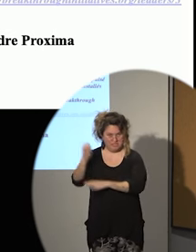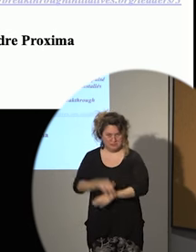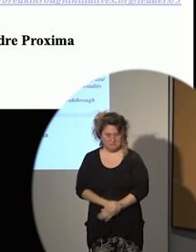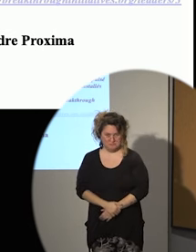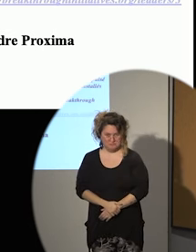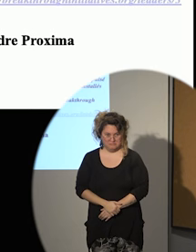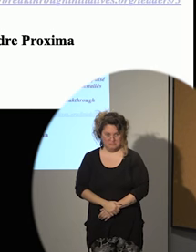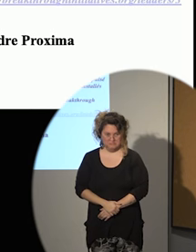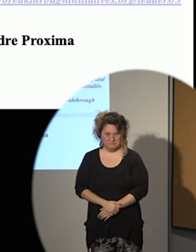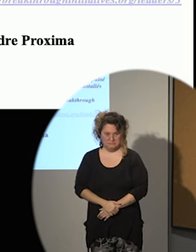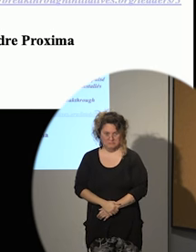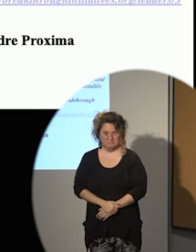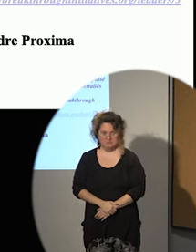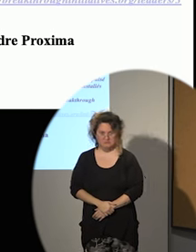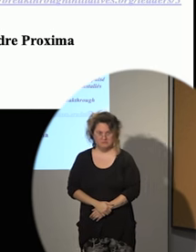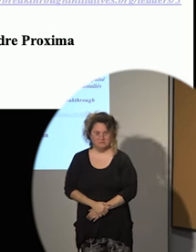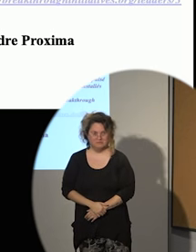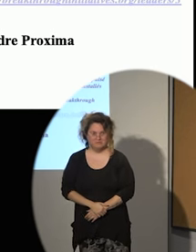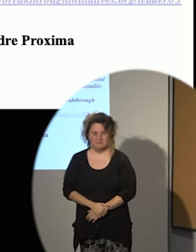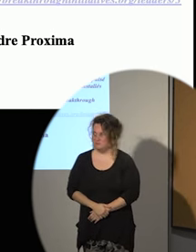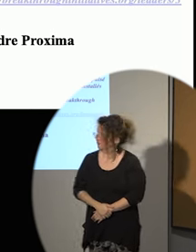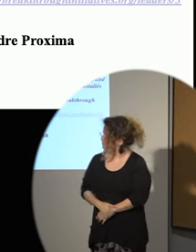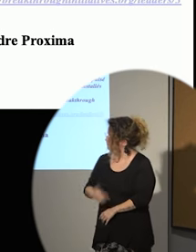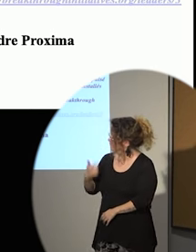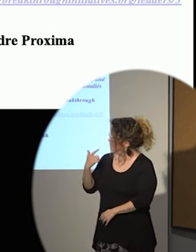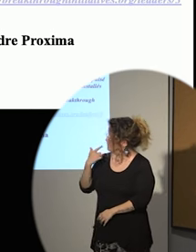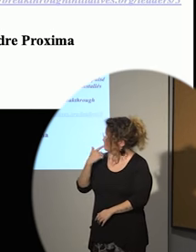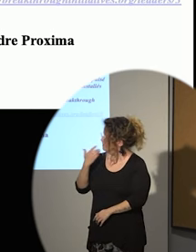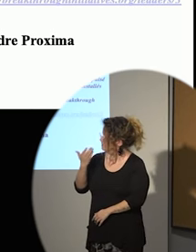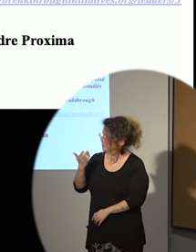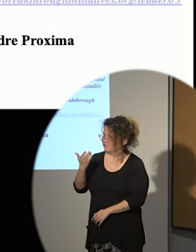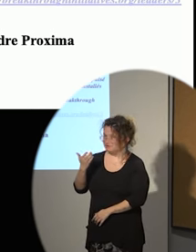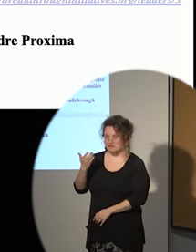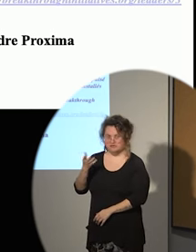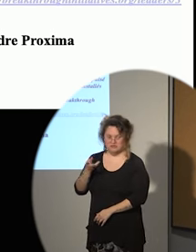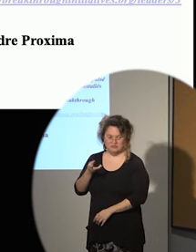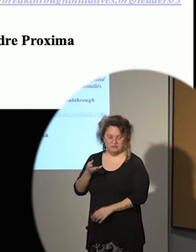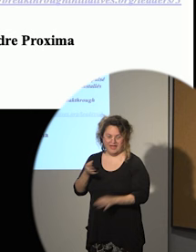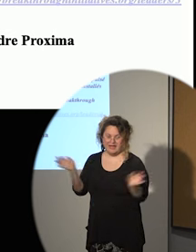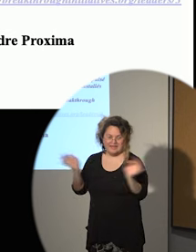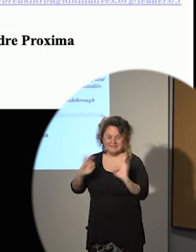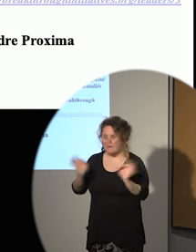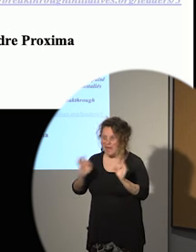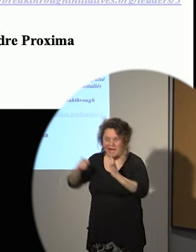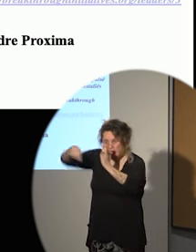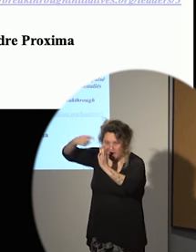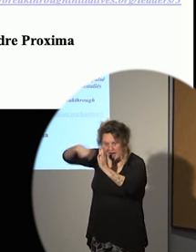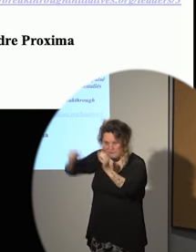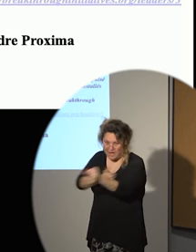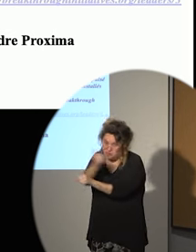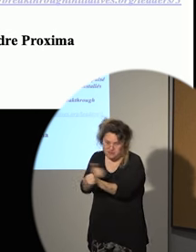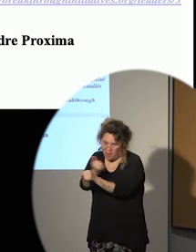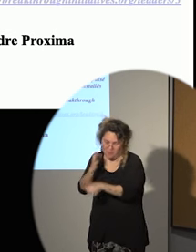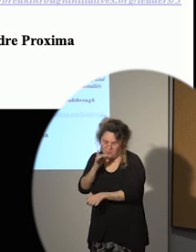Faudra juste pas être gourmand en qualité. Oui, ce sera en pas... En résolution. Voilà. On fera pas un film d'une heure. Il faut que le cadreur fonctionne